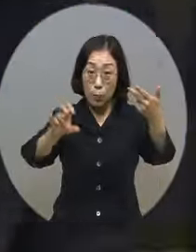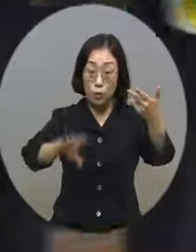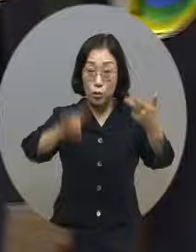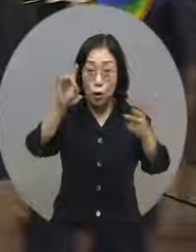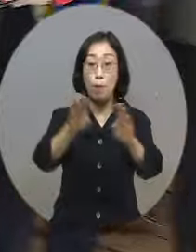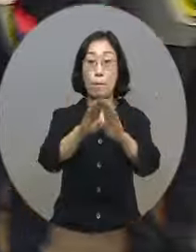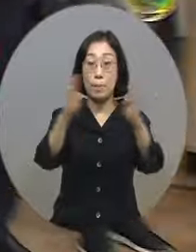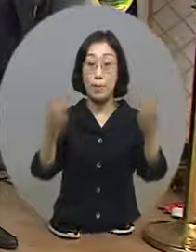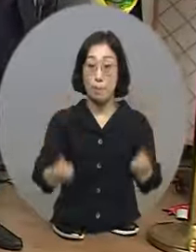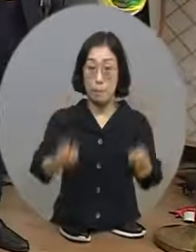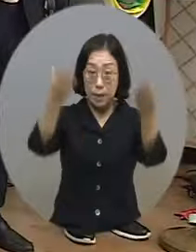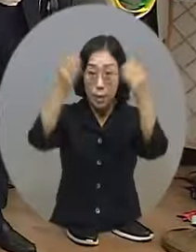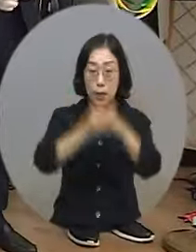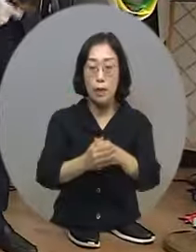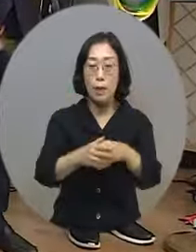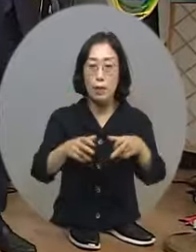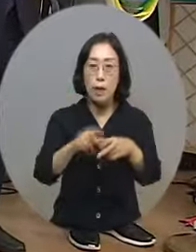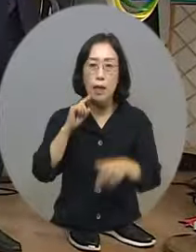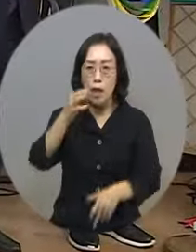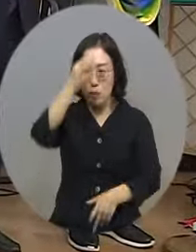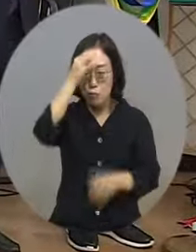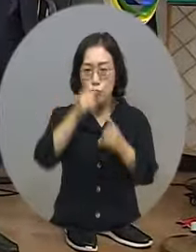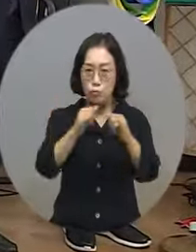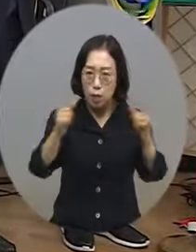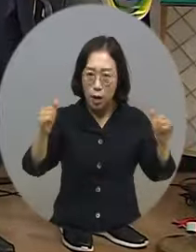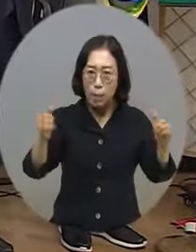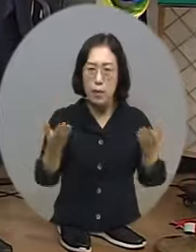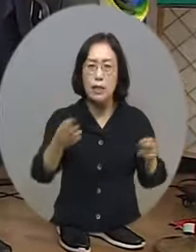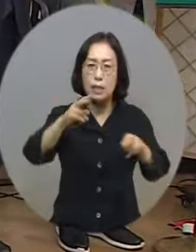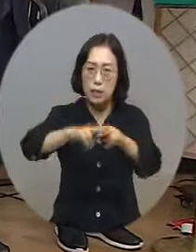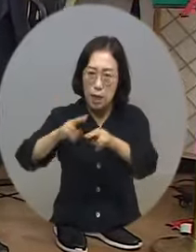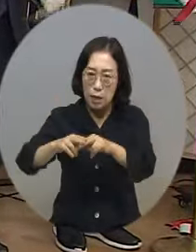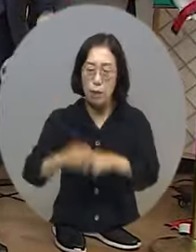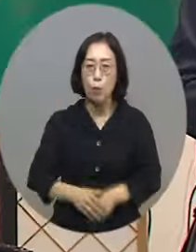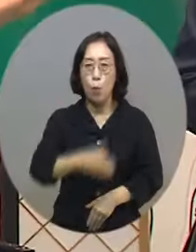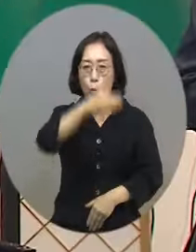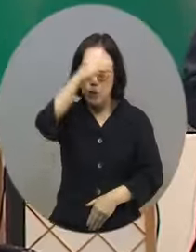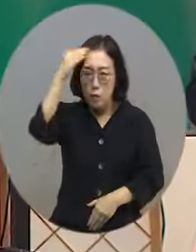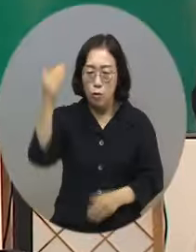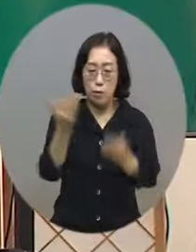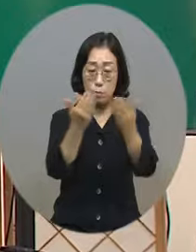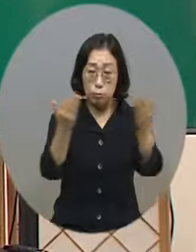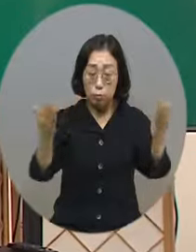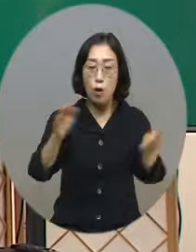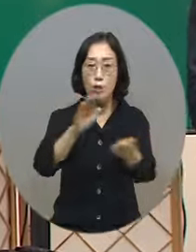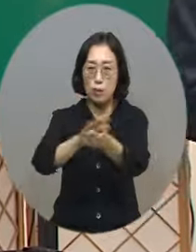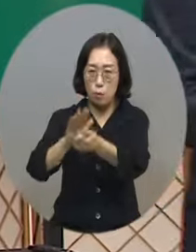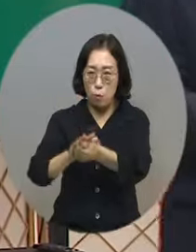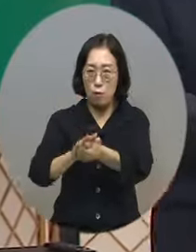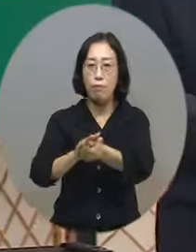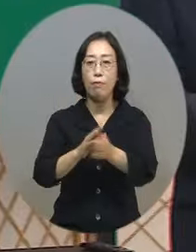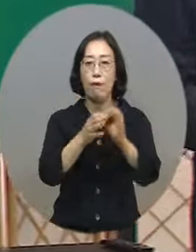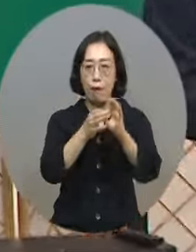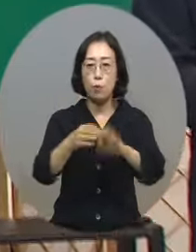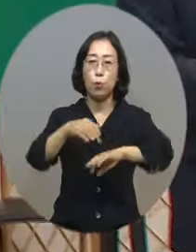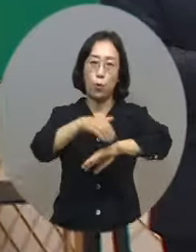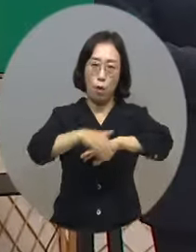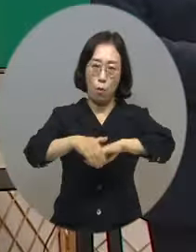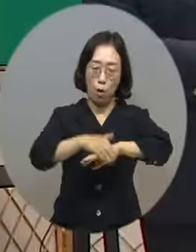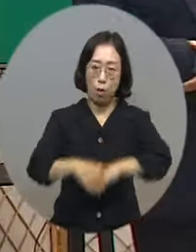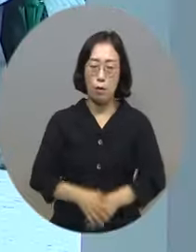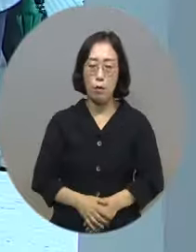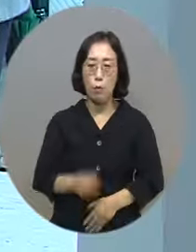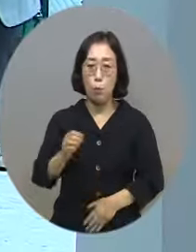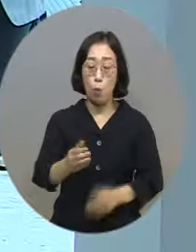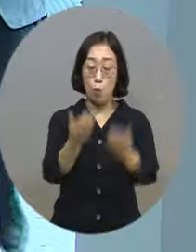시작으로 장애예술인에게 취업을 위한 정보 공유와 전시활동 지원 등이 이루어질 예정입니다.